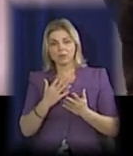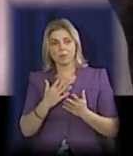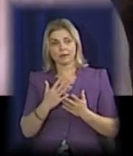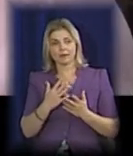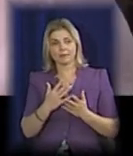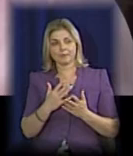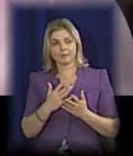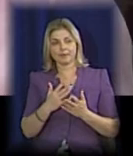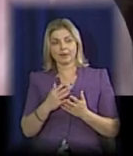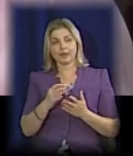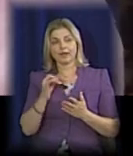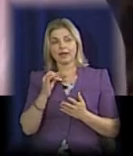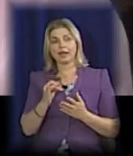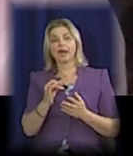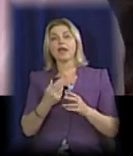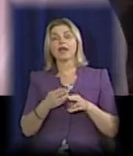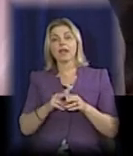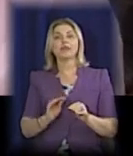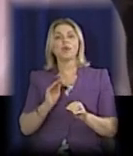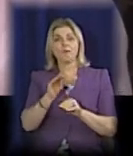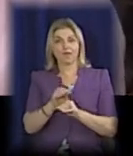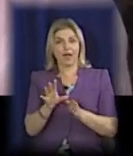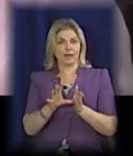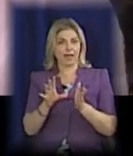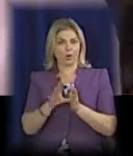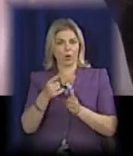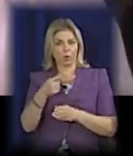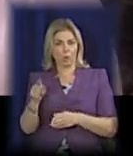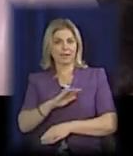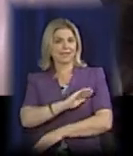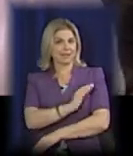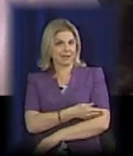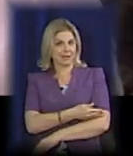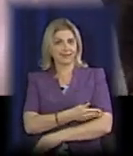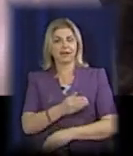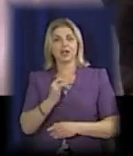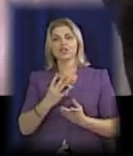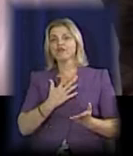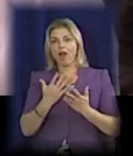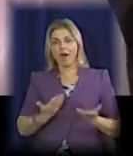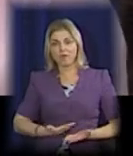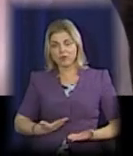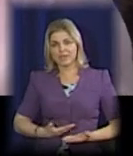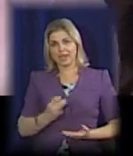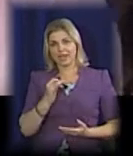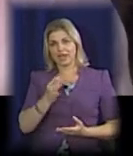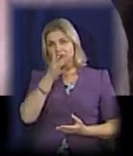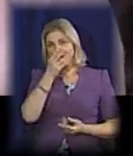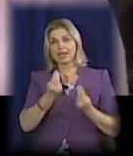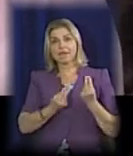рисунок виконували, який додавав енергії номеру, сили, жвавості, жартівливості. І